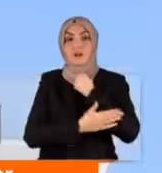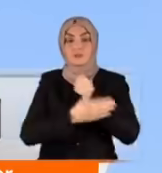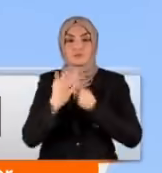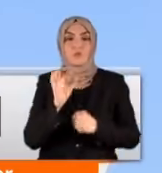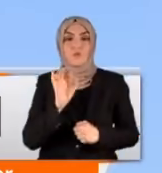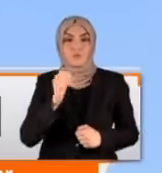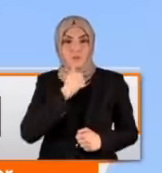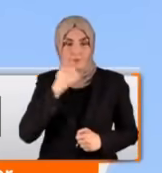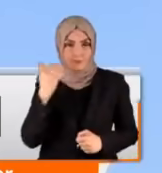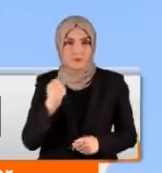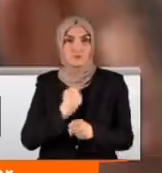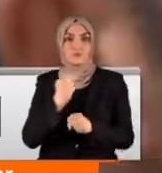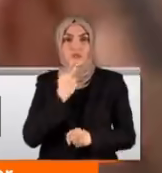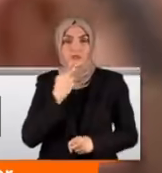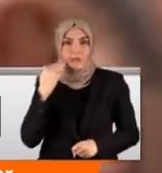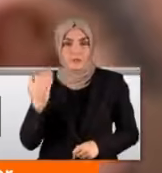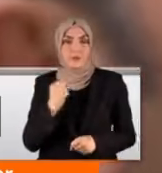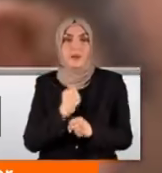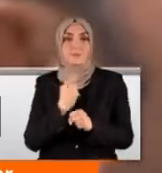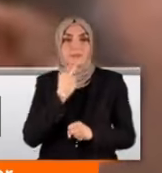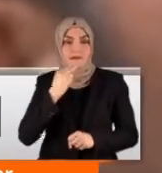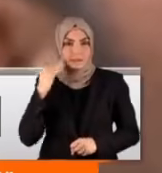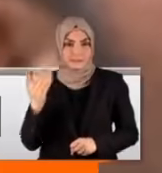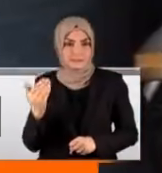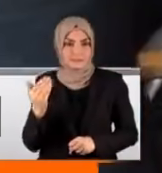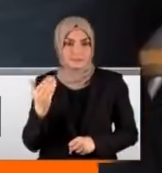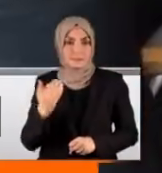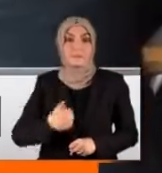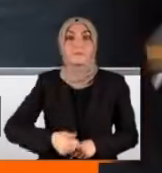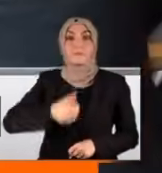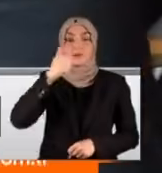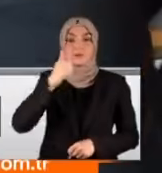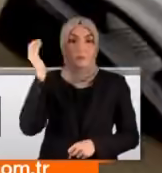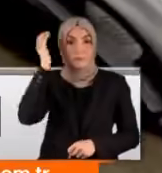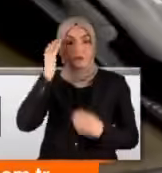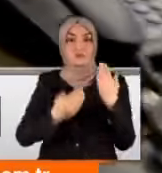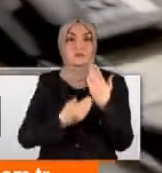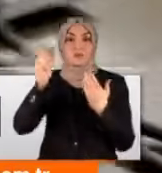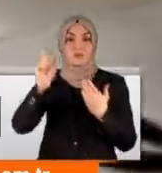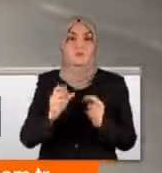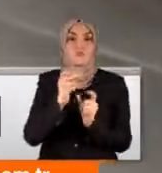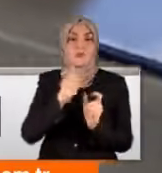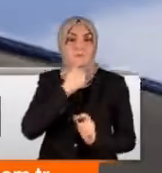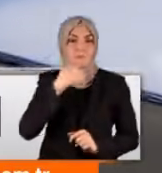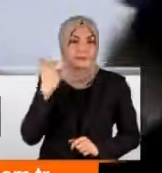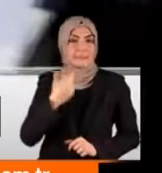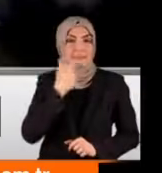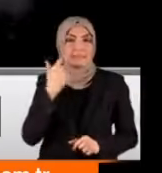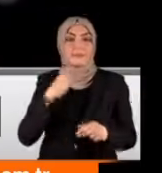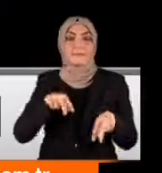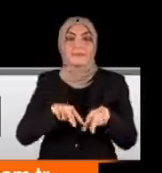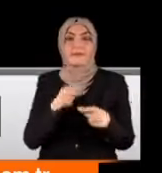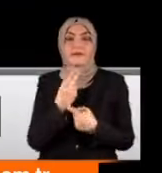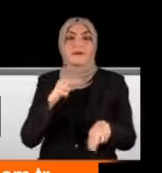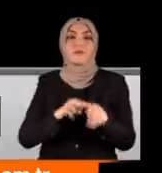güzel bir çay Karaca Gamze Akkuş ilgezdi ile genel başkan başdanışmanı Ünal çeviköz eskimeye YK üyeleri Orhan